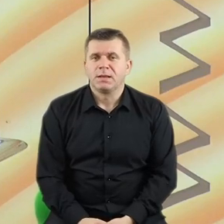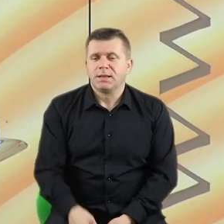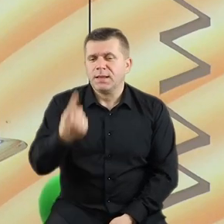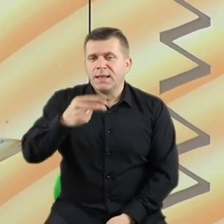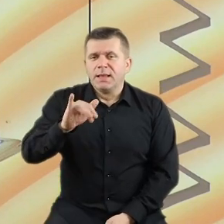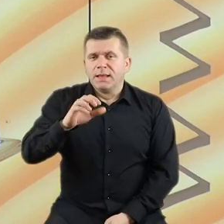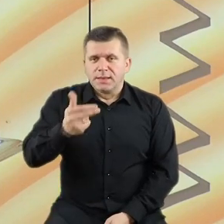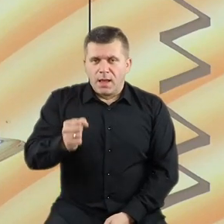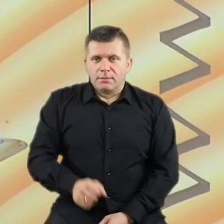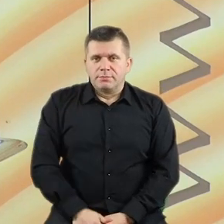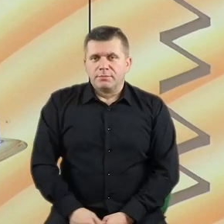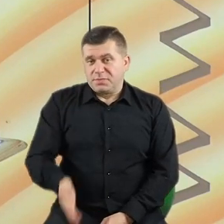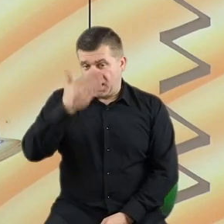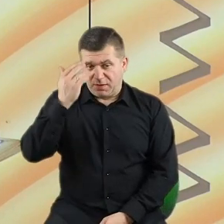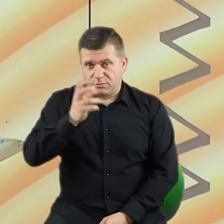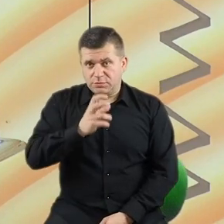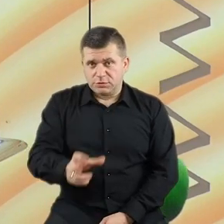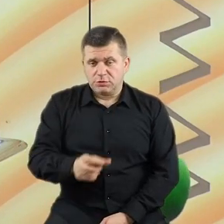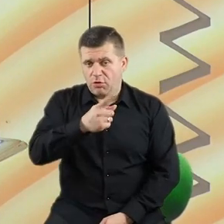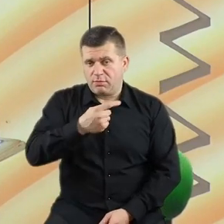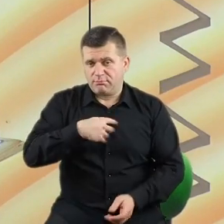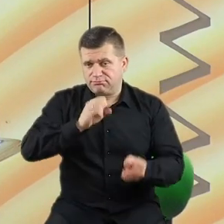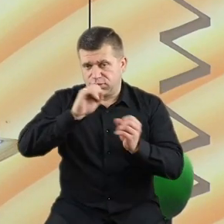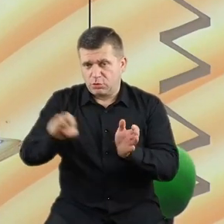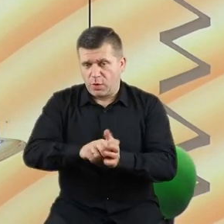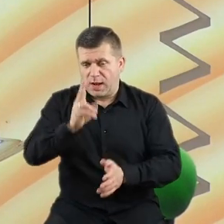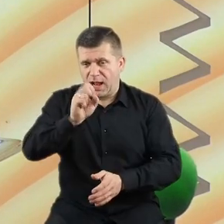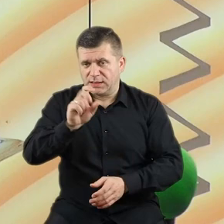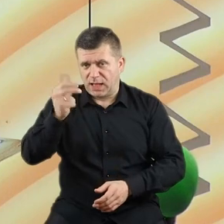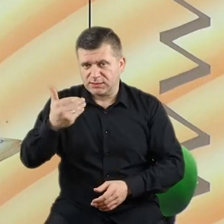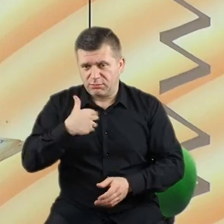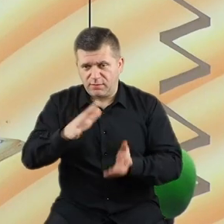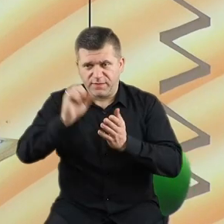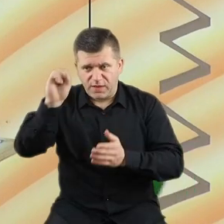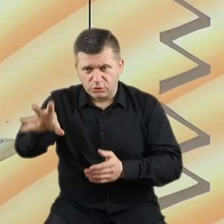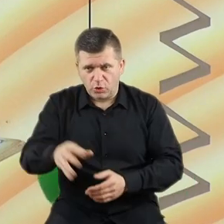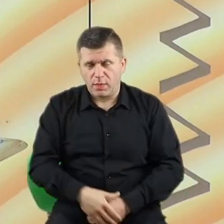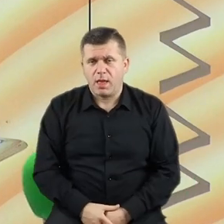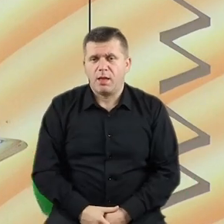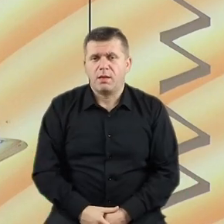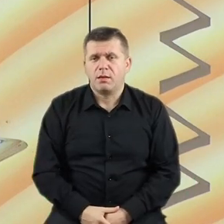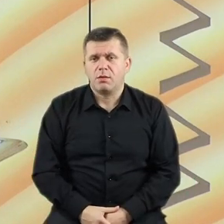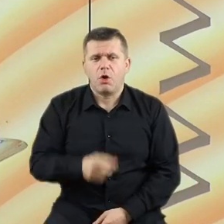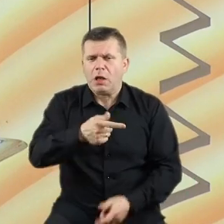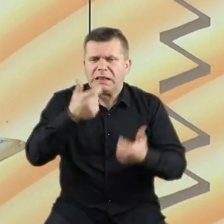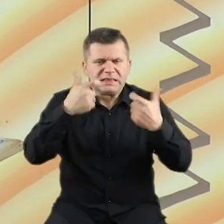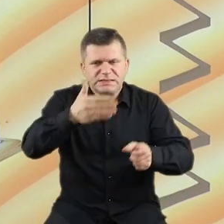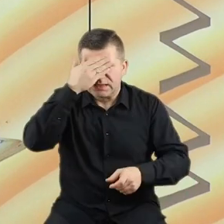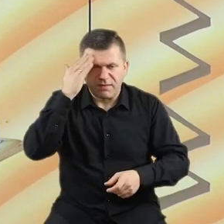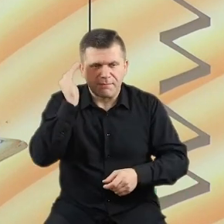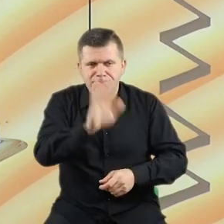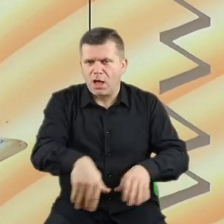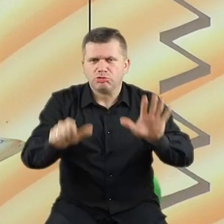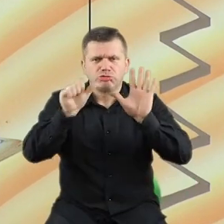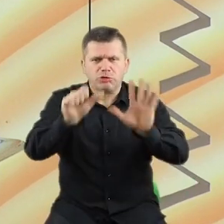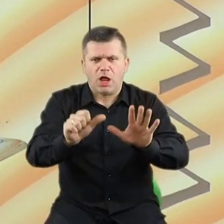mało tego, że nie dość, że nie wiemy, czy została wywieziona do Kazachstanu, nie wiadomo, czy w ogóle została wywieziona, dlatego że ona nic nie wie. Ona ma 6